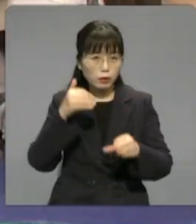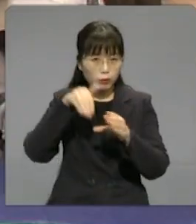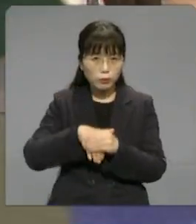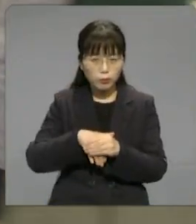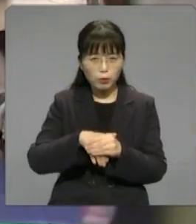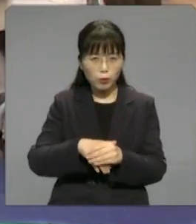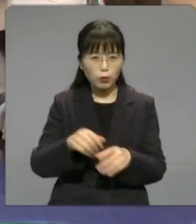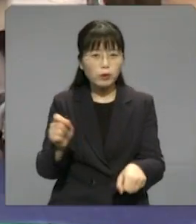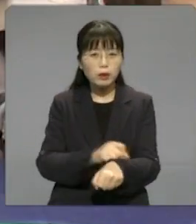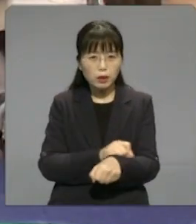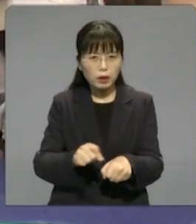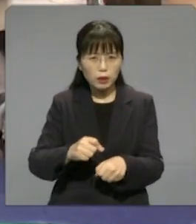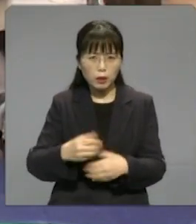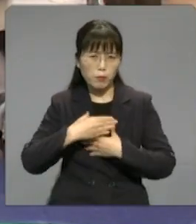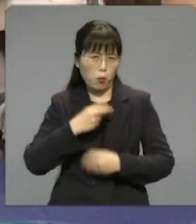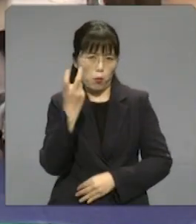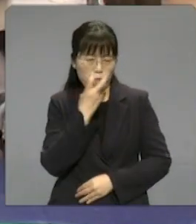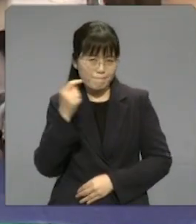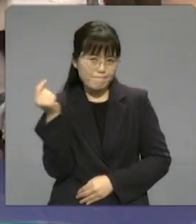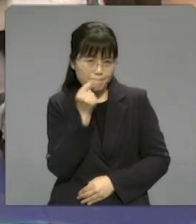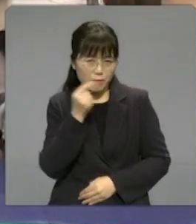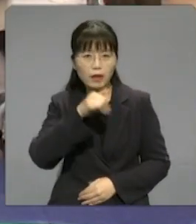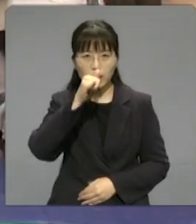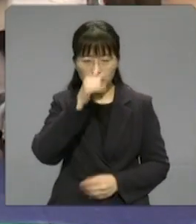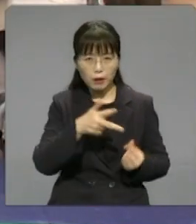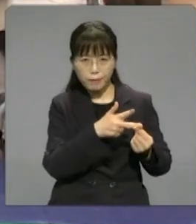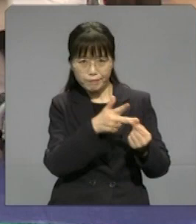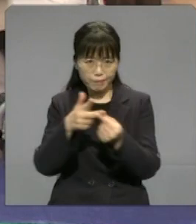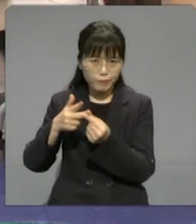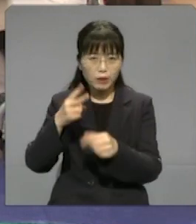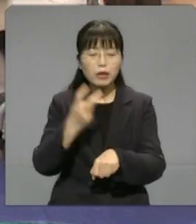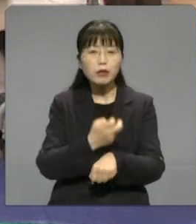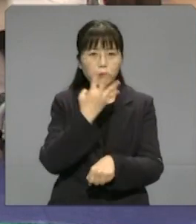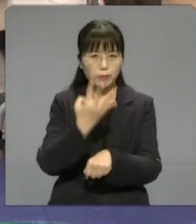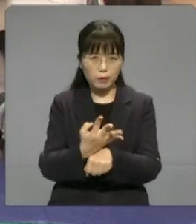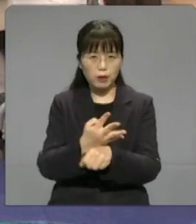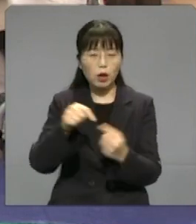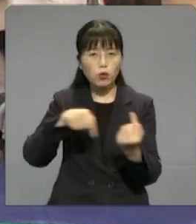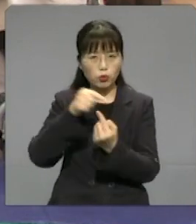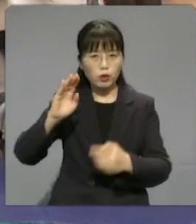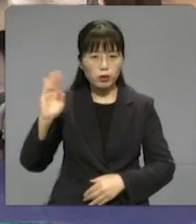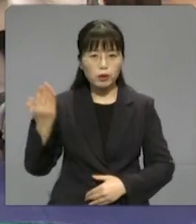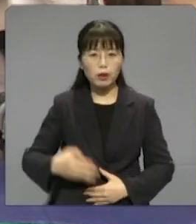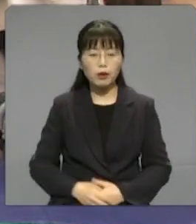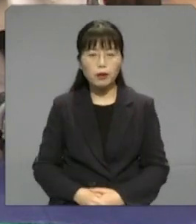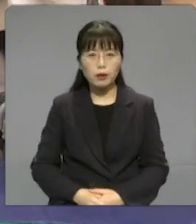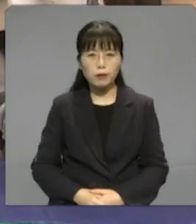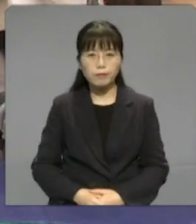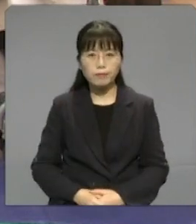사전투표는 특히 보안이 한층 강화됐는데요. CCTV가 24시간 운영됩니다.